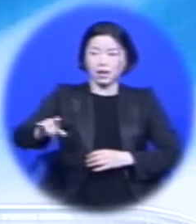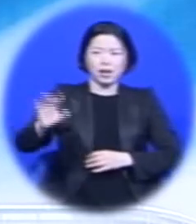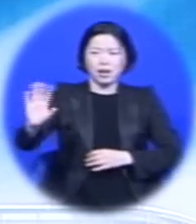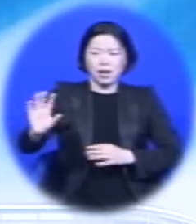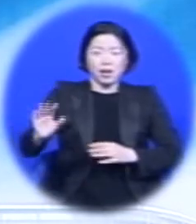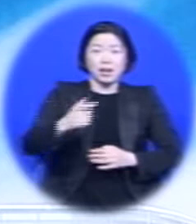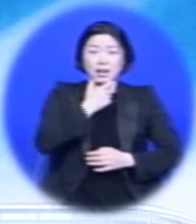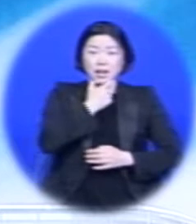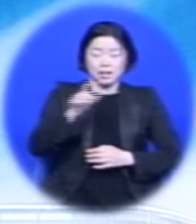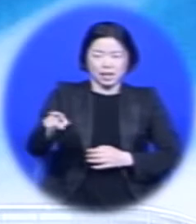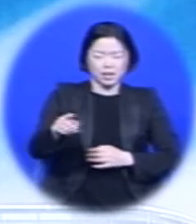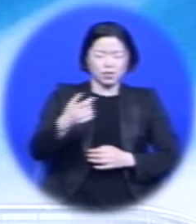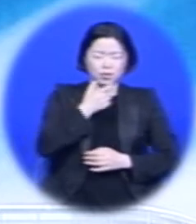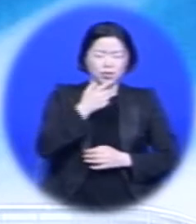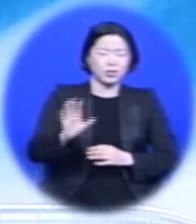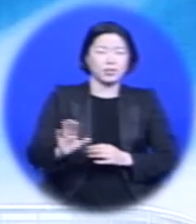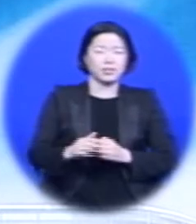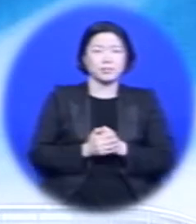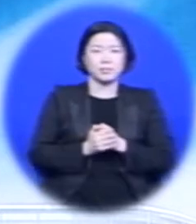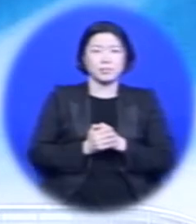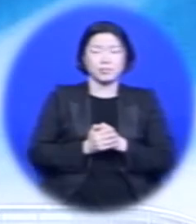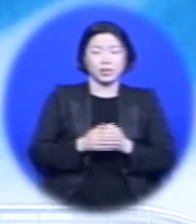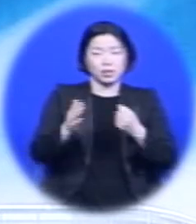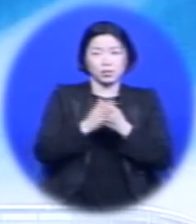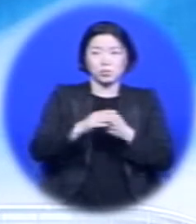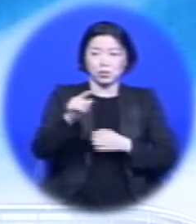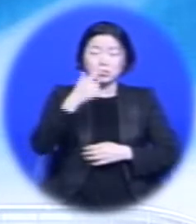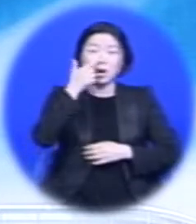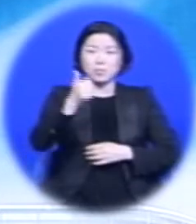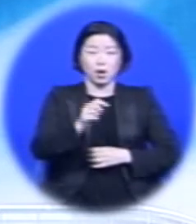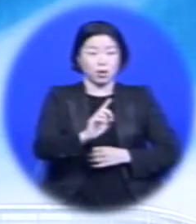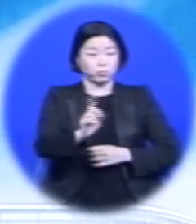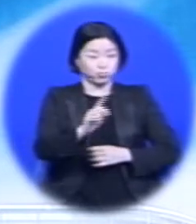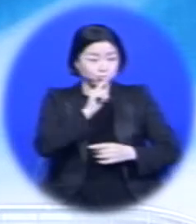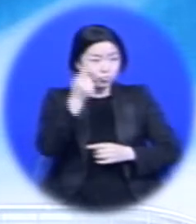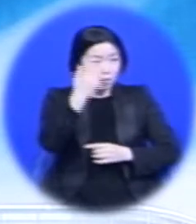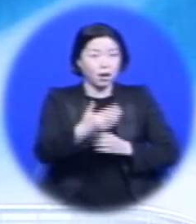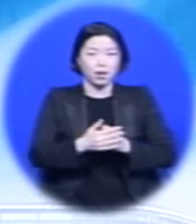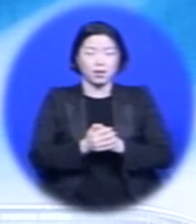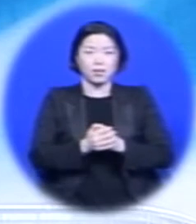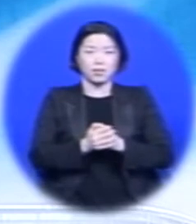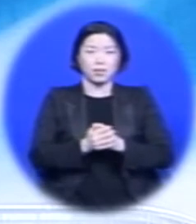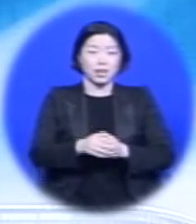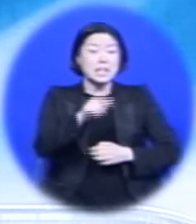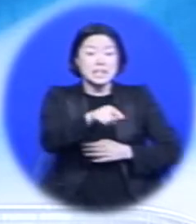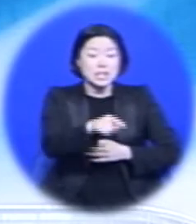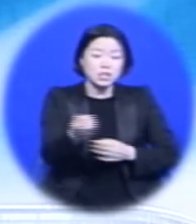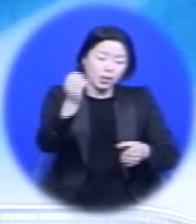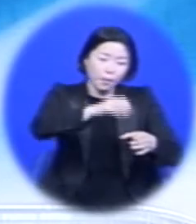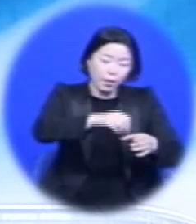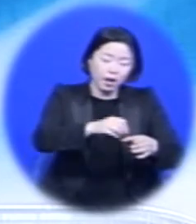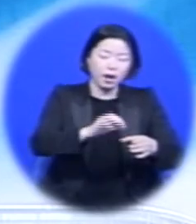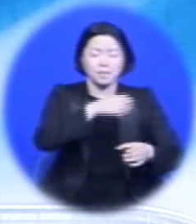아빠 나는 그런 거 싫어요. 그랬더니 그 아버지가 무슨 소리야? 이런 게 맛있는